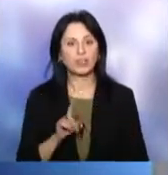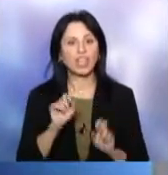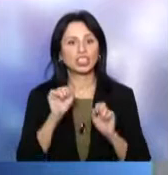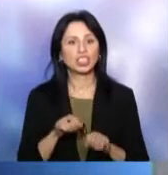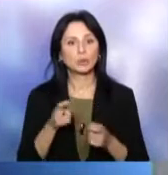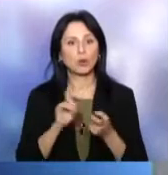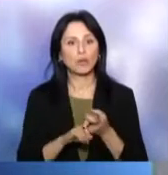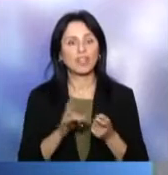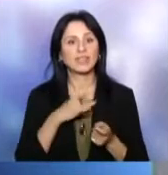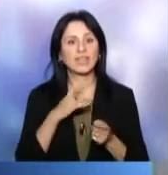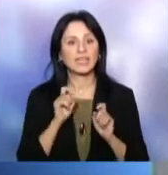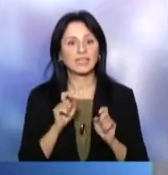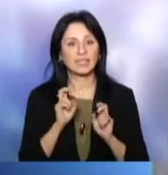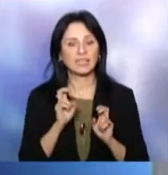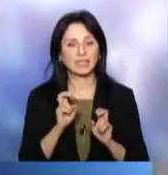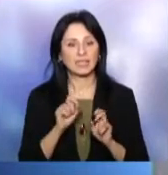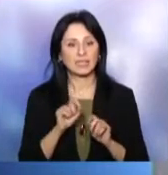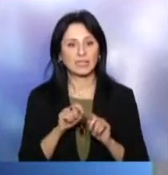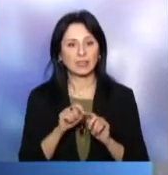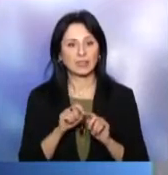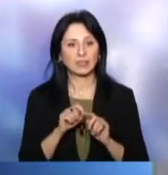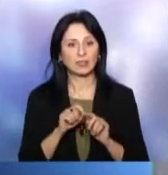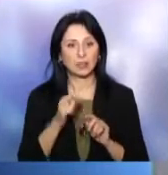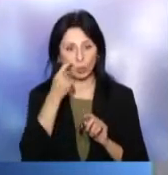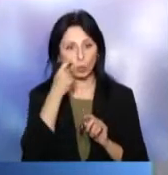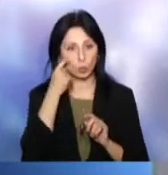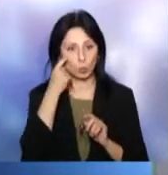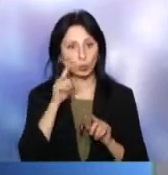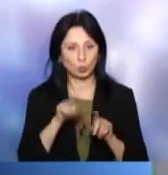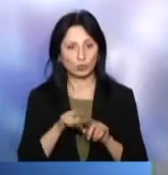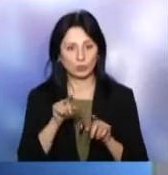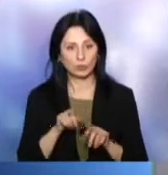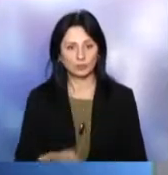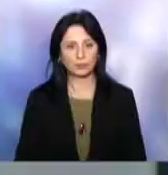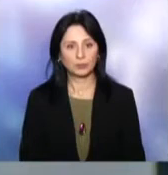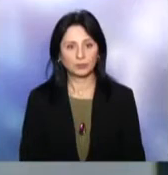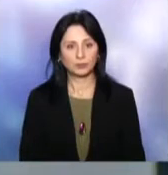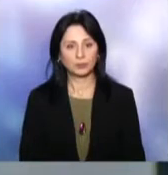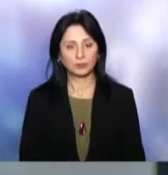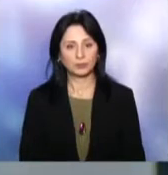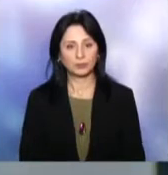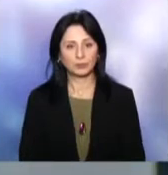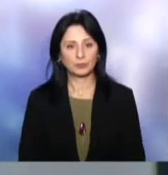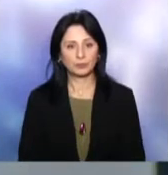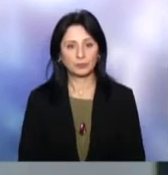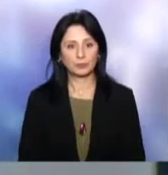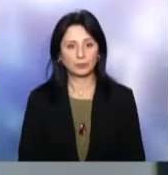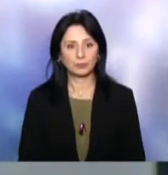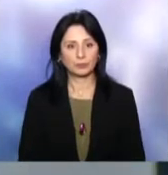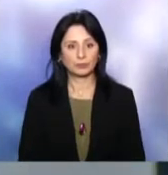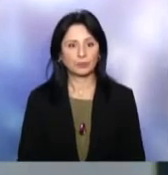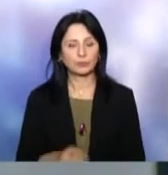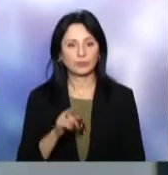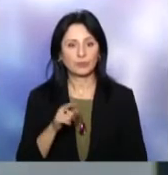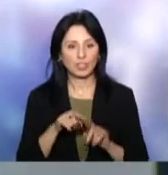შეიძლება უკავშირდებოდეს და ქუთუთოზეცო? ახლა დააზუსტეს. კი ბატონო. ნაწილობრივ უკვე